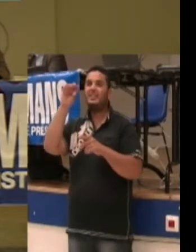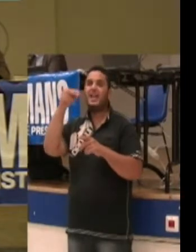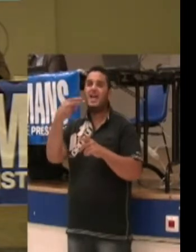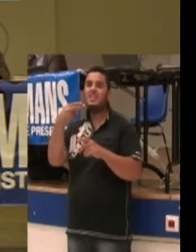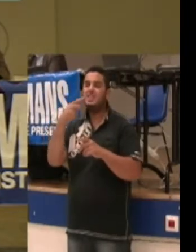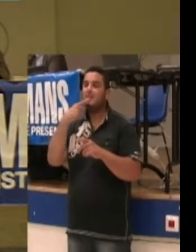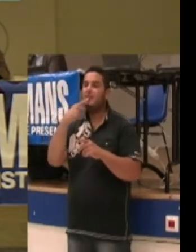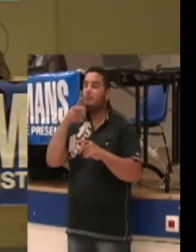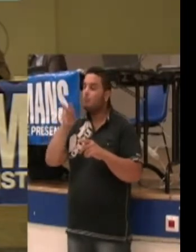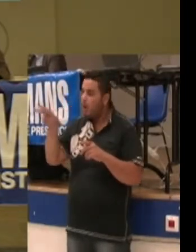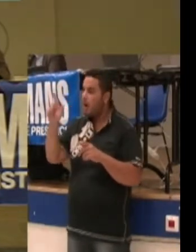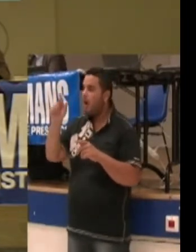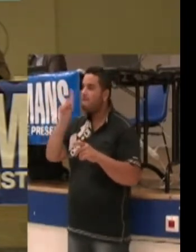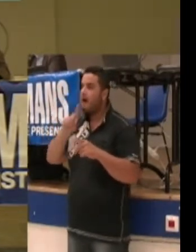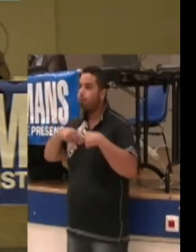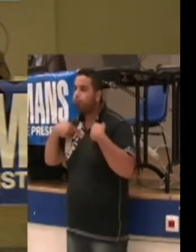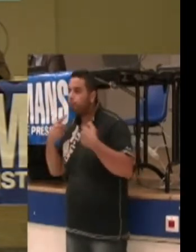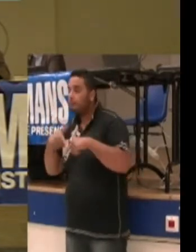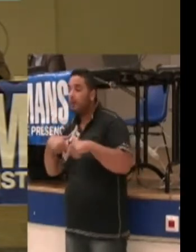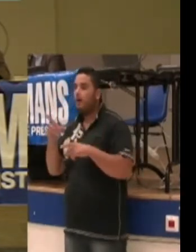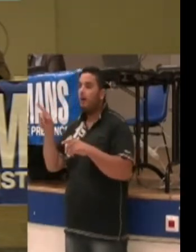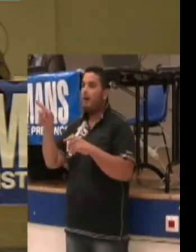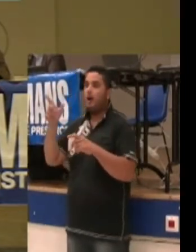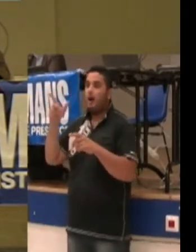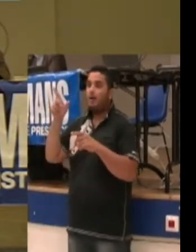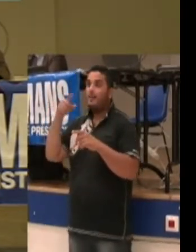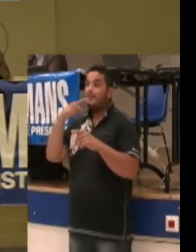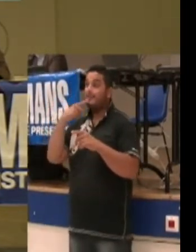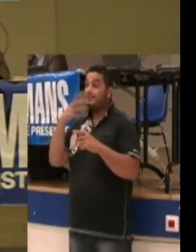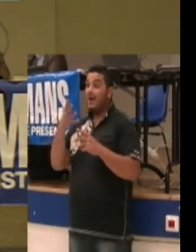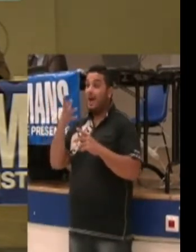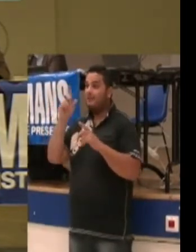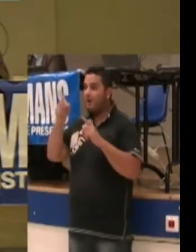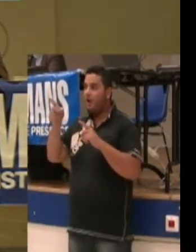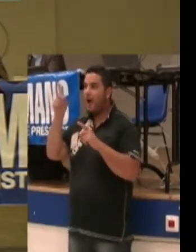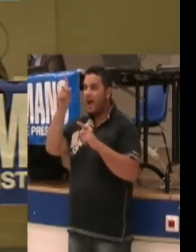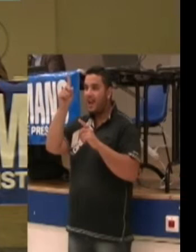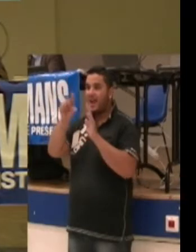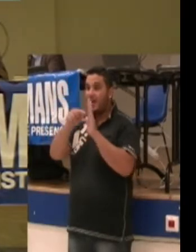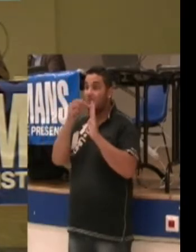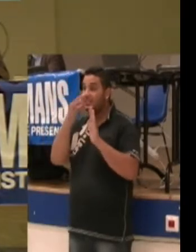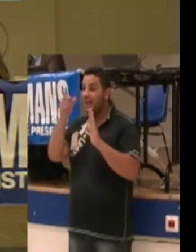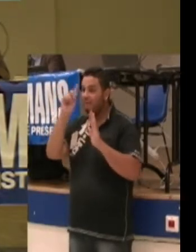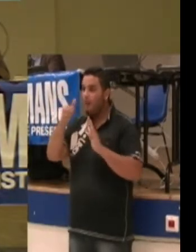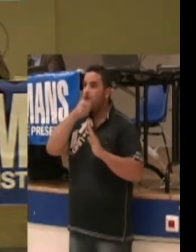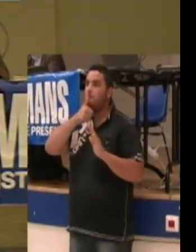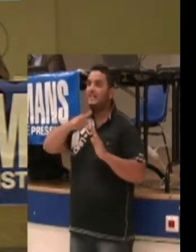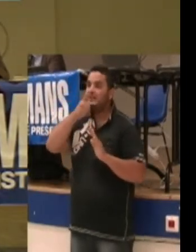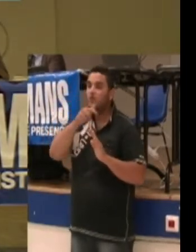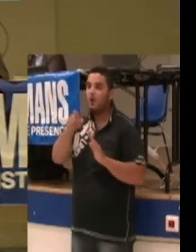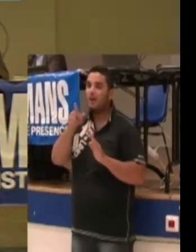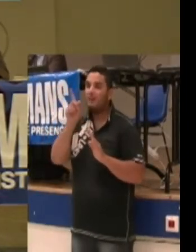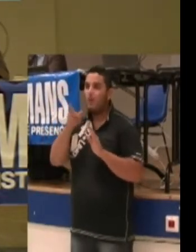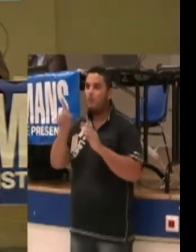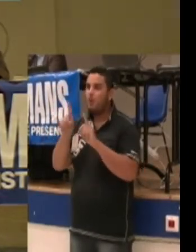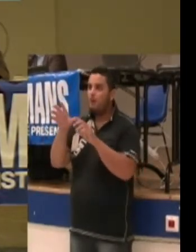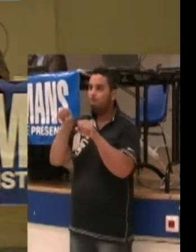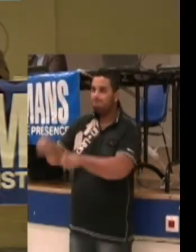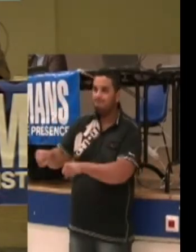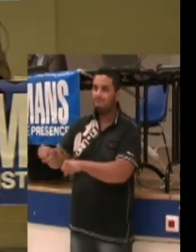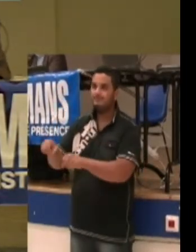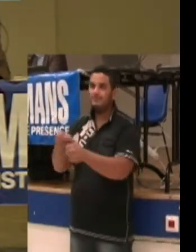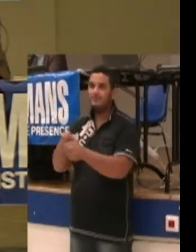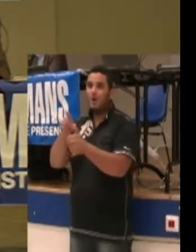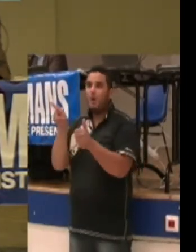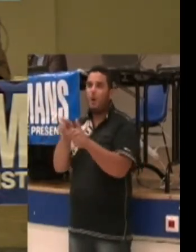rabit. Rabit, ça veut dire quoi? Ça veut dire tiens ta position. Ça veut dire... Quand les gens ils se laissent aller, toi tu ne te laisses pas aller.